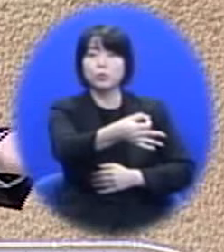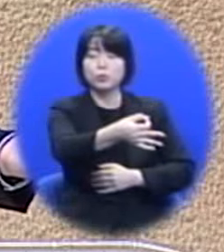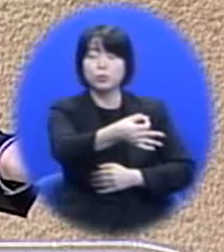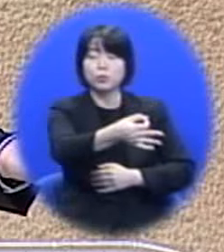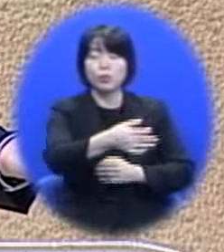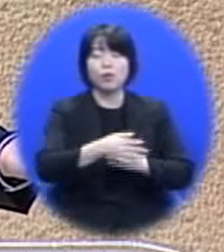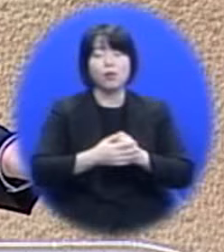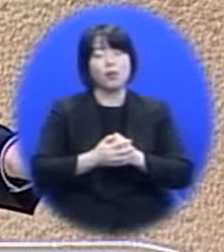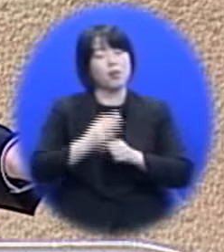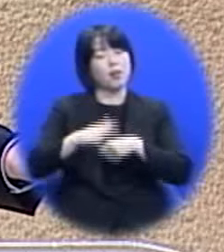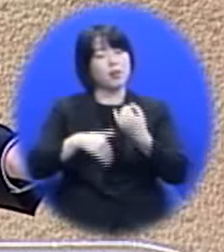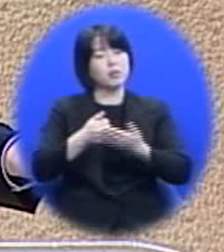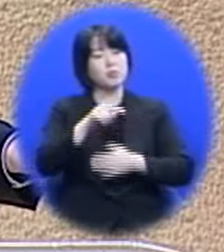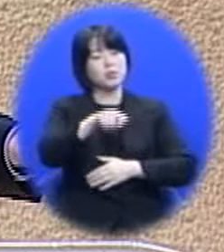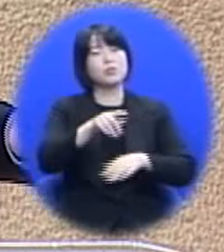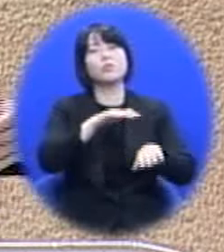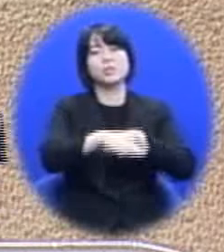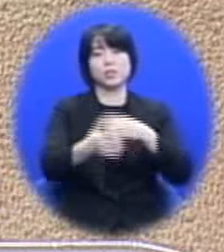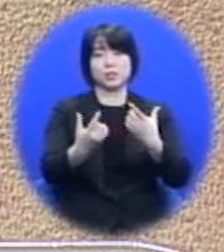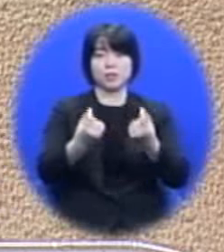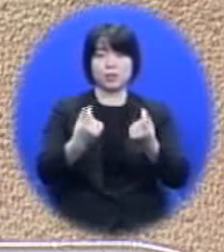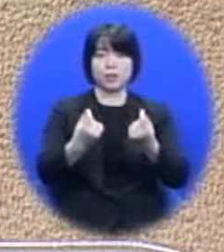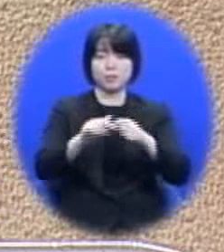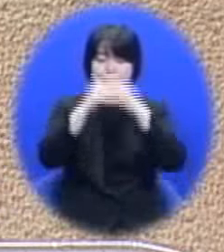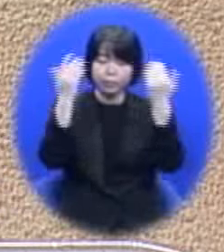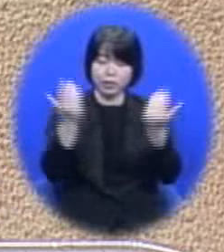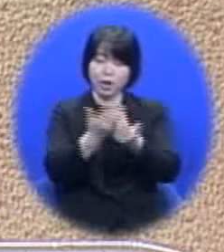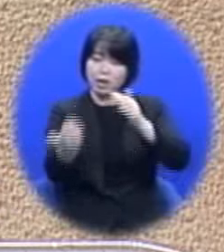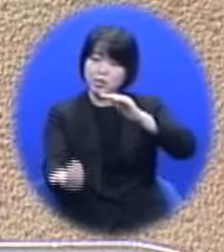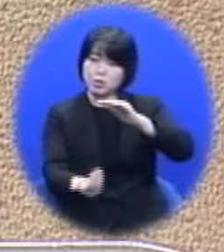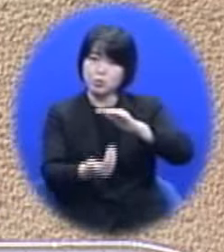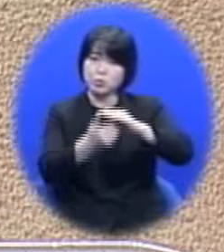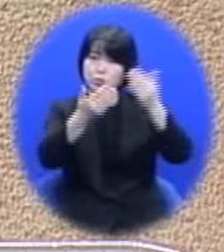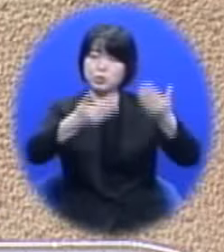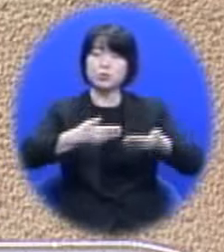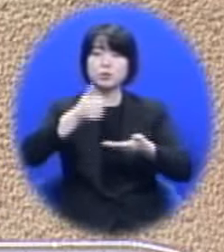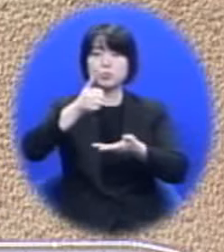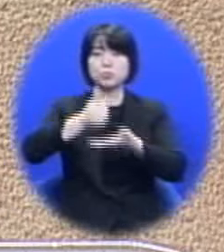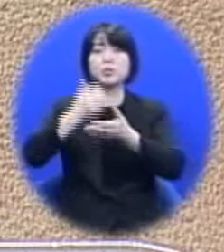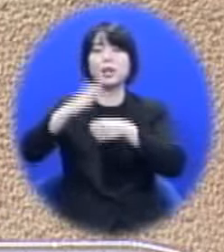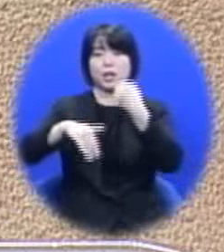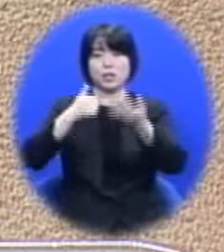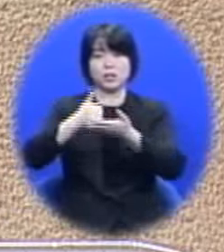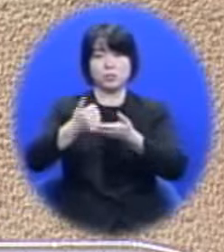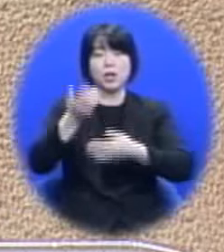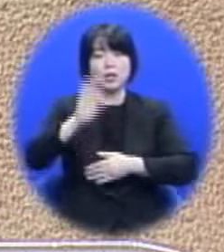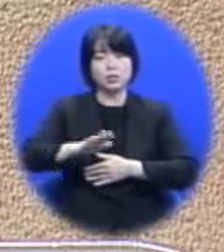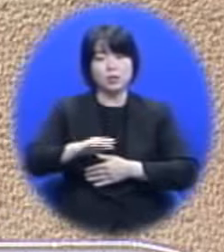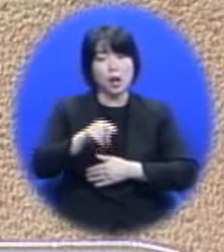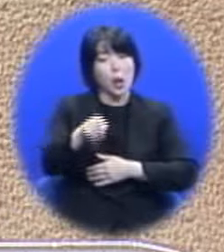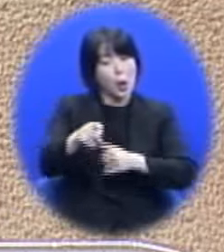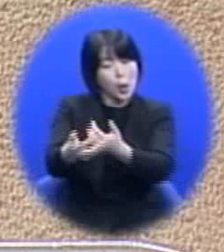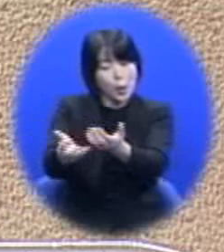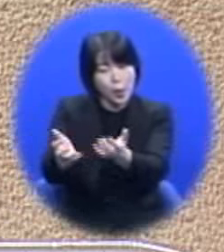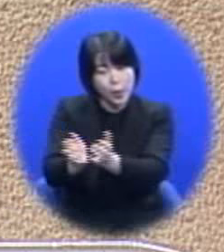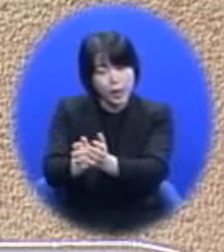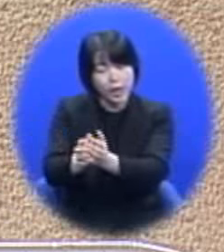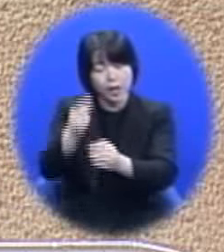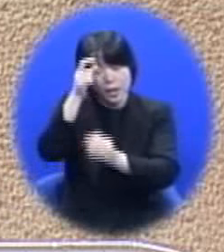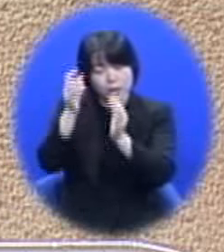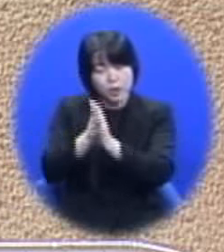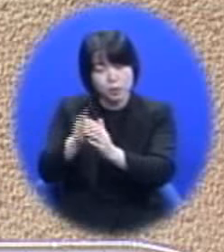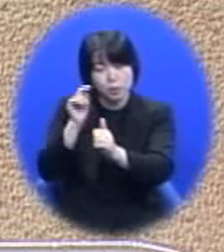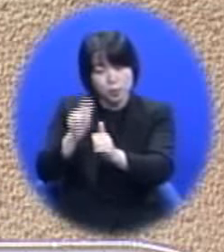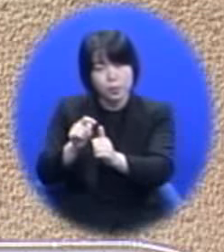그렇게 하시는 것 같잖아요. 아니 다 이루어 주실 분이 하나님이세요. 그런데 또 요렇게 기도하라. 뭐